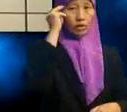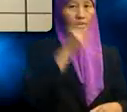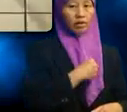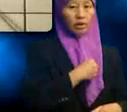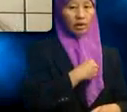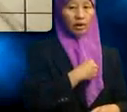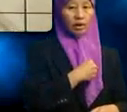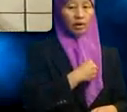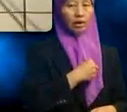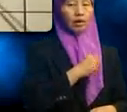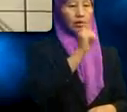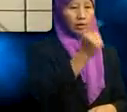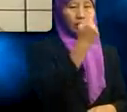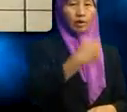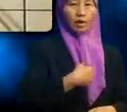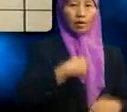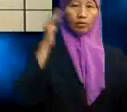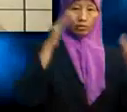berbunyi usalli fardul